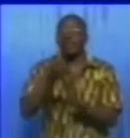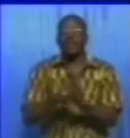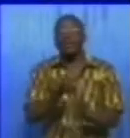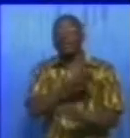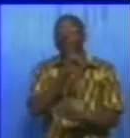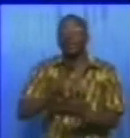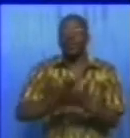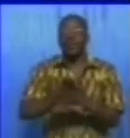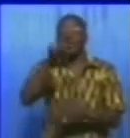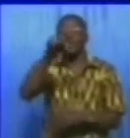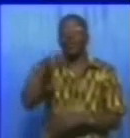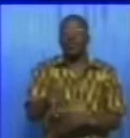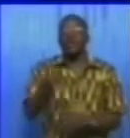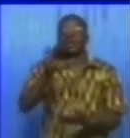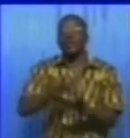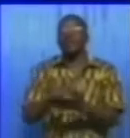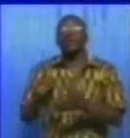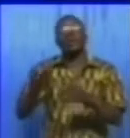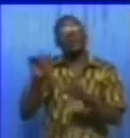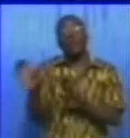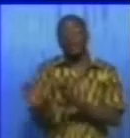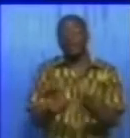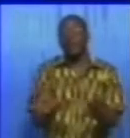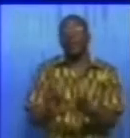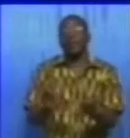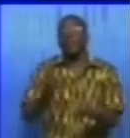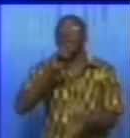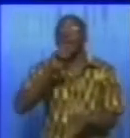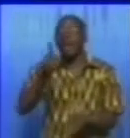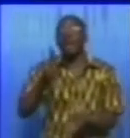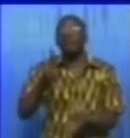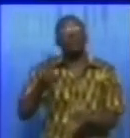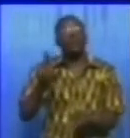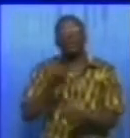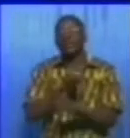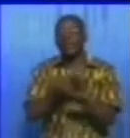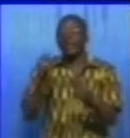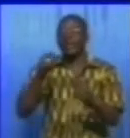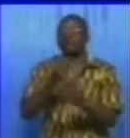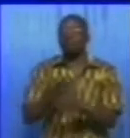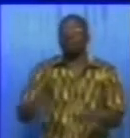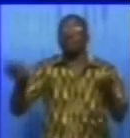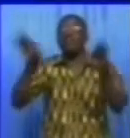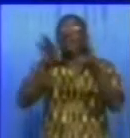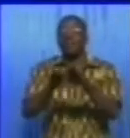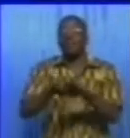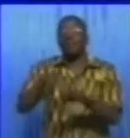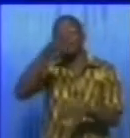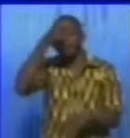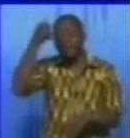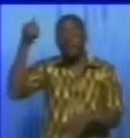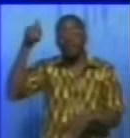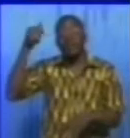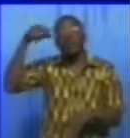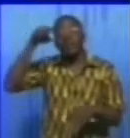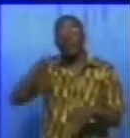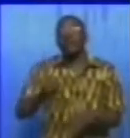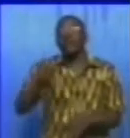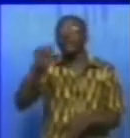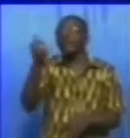que ce qui a été réalisé est extraordinaire. Parce que pour qu'une